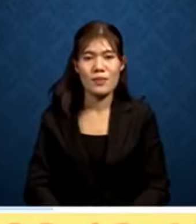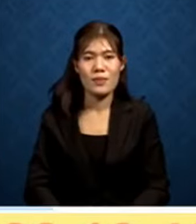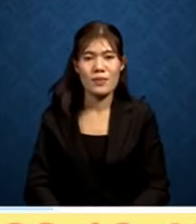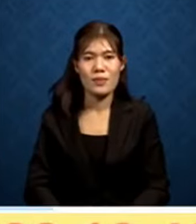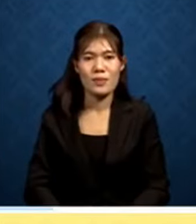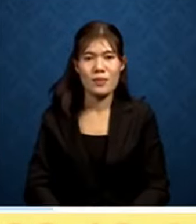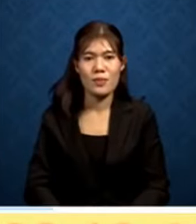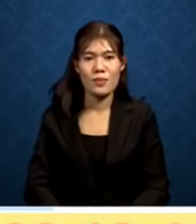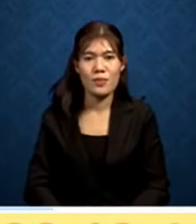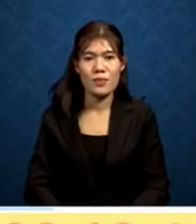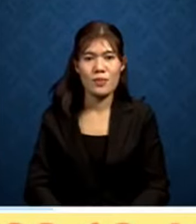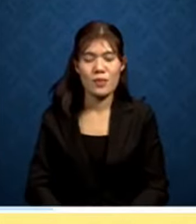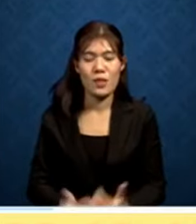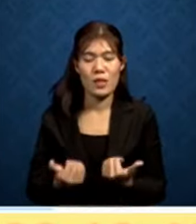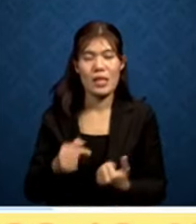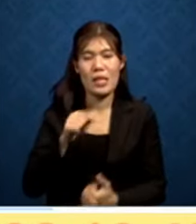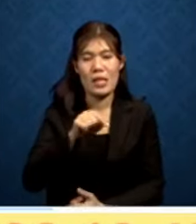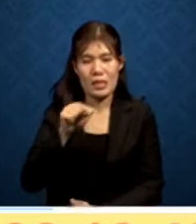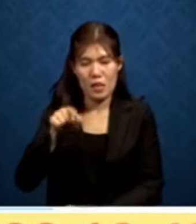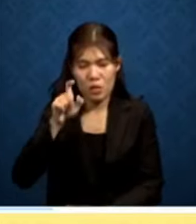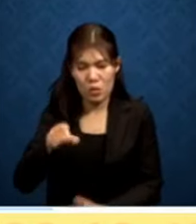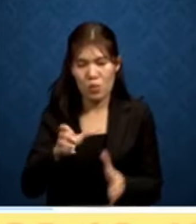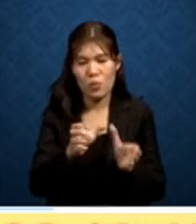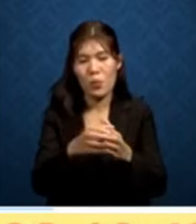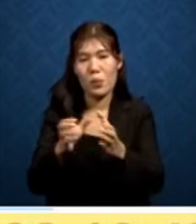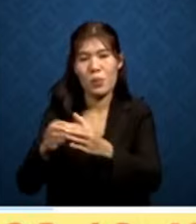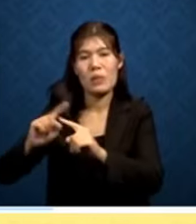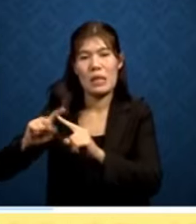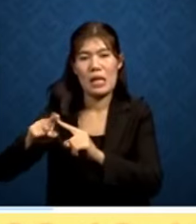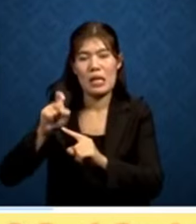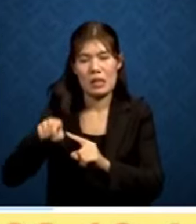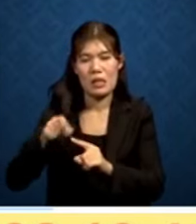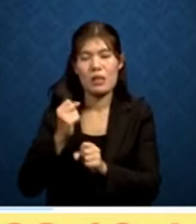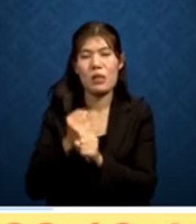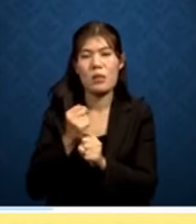คื